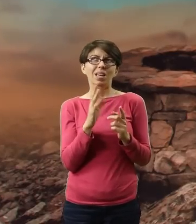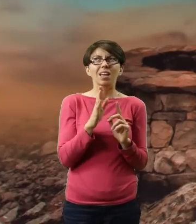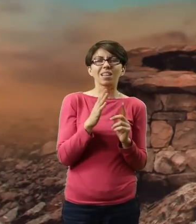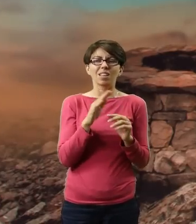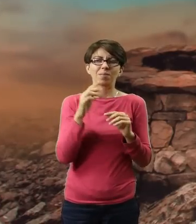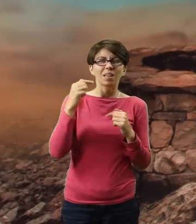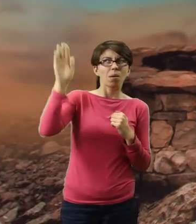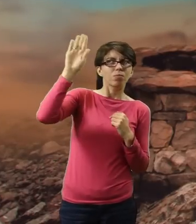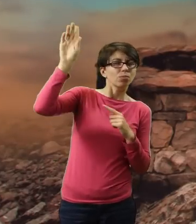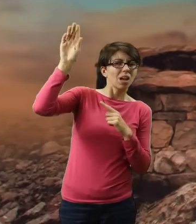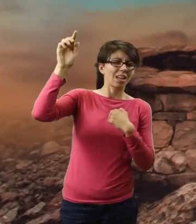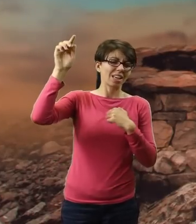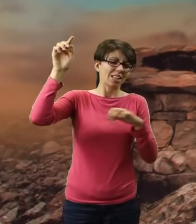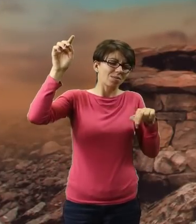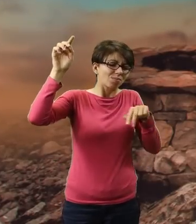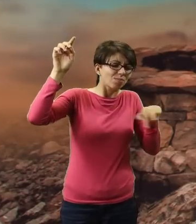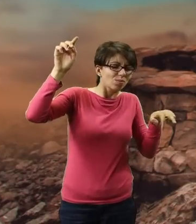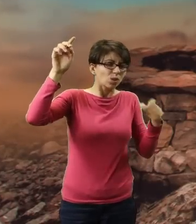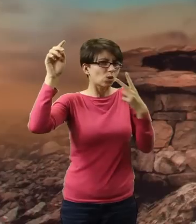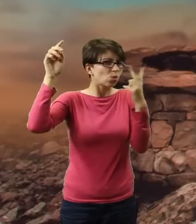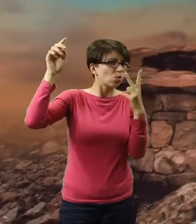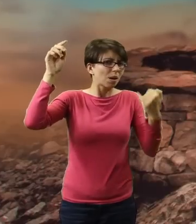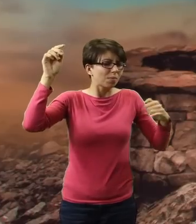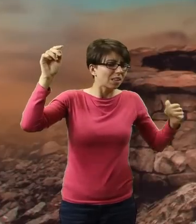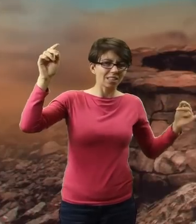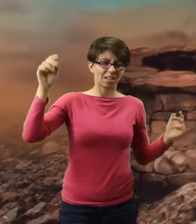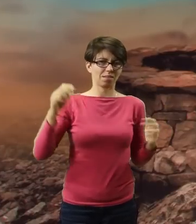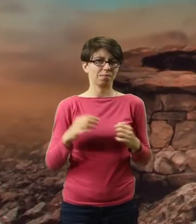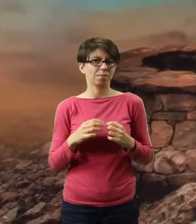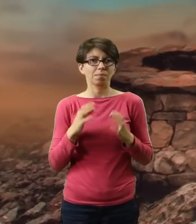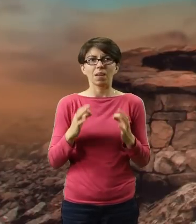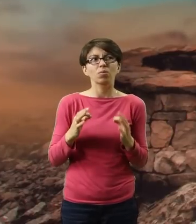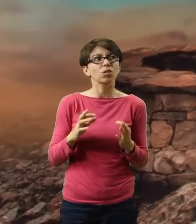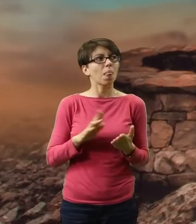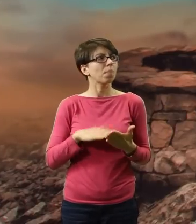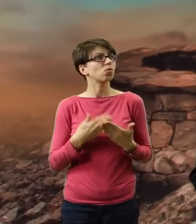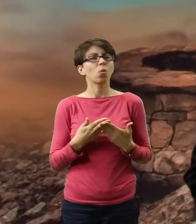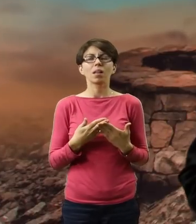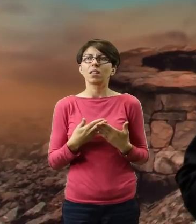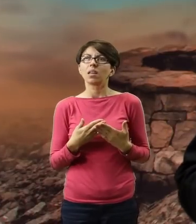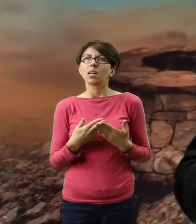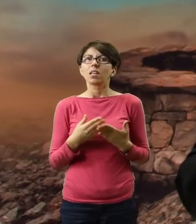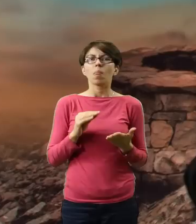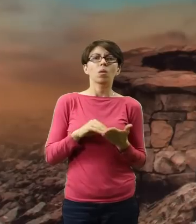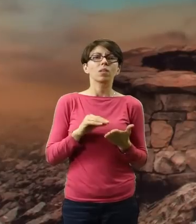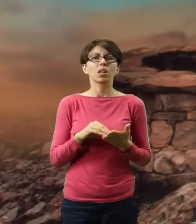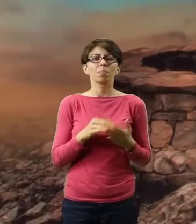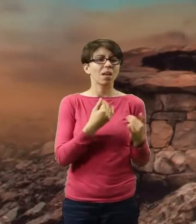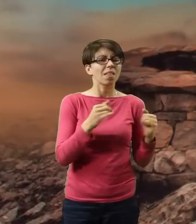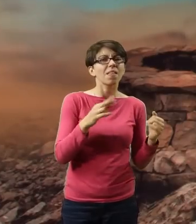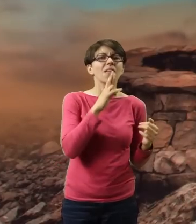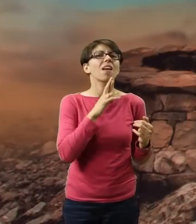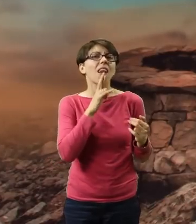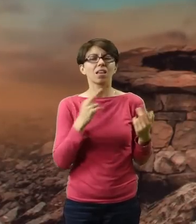zdrady odejścia na bok Dzisiaj jest bardzo modne szukanie eksperymentowanie z